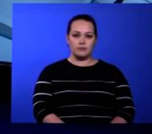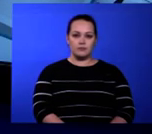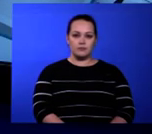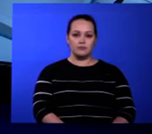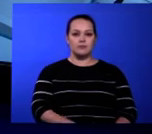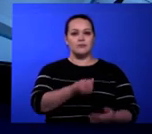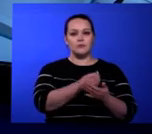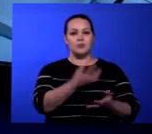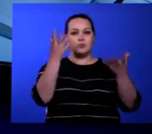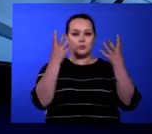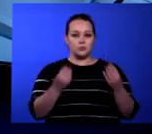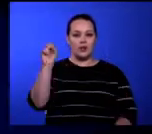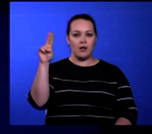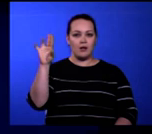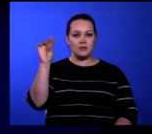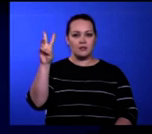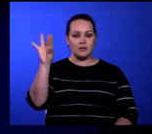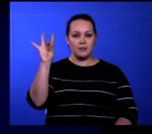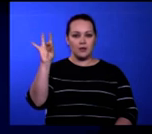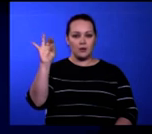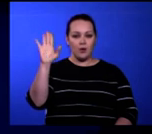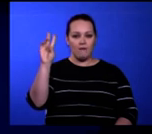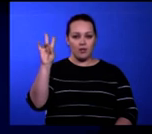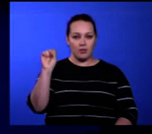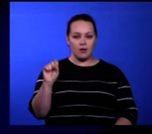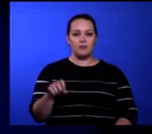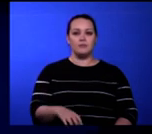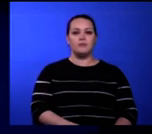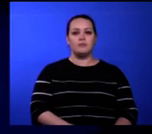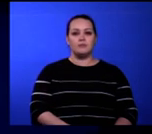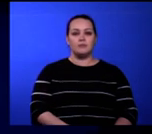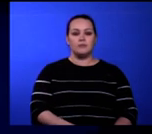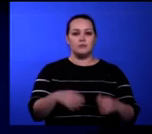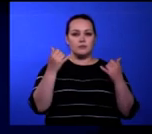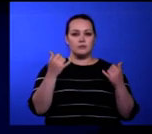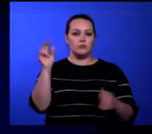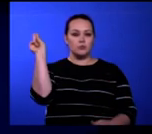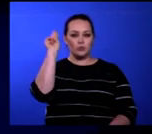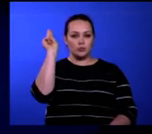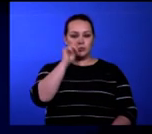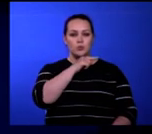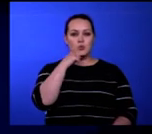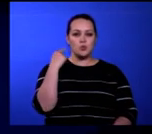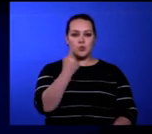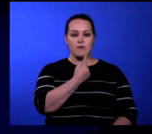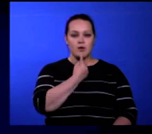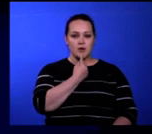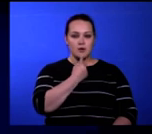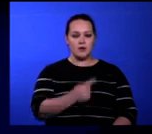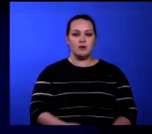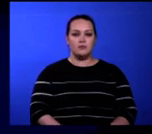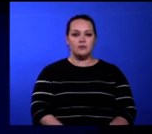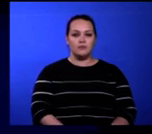Добрый день, дорогие ребята! Сегодня мы проведем с вами урок русского языка.